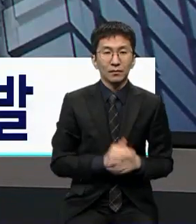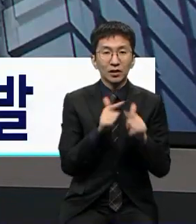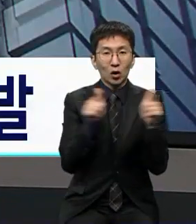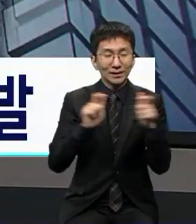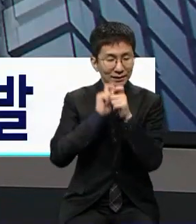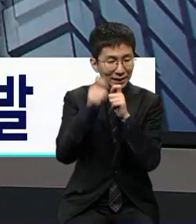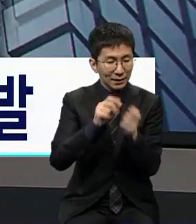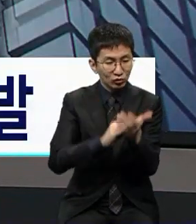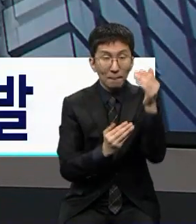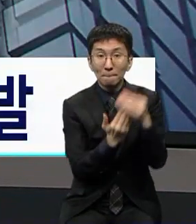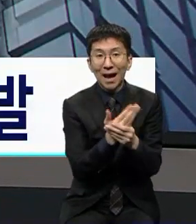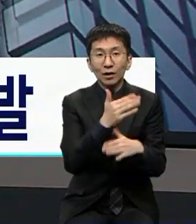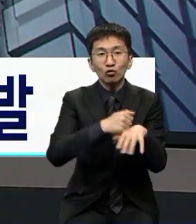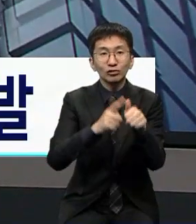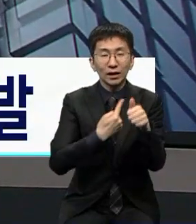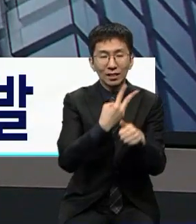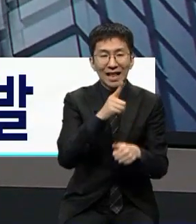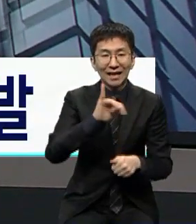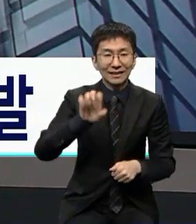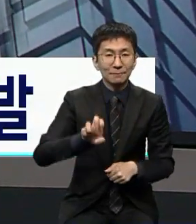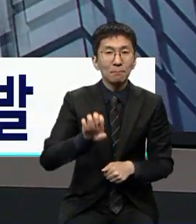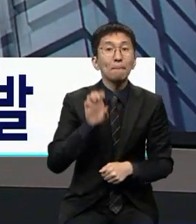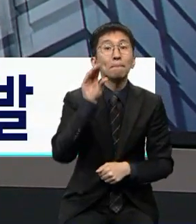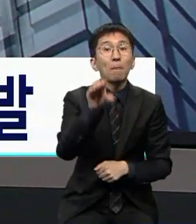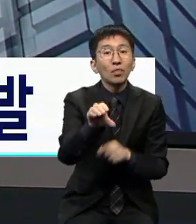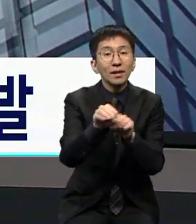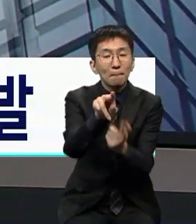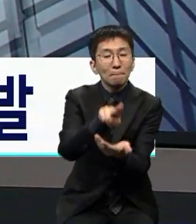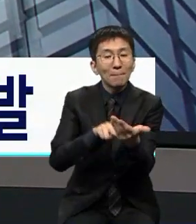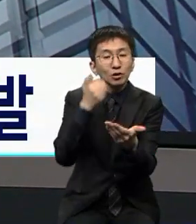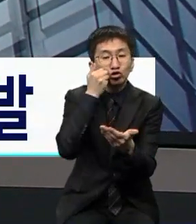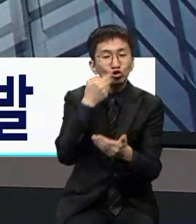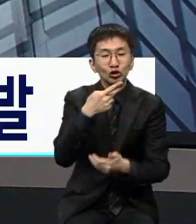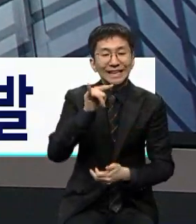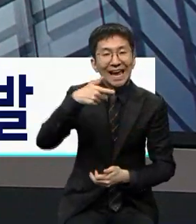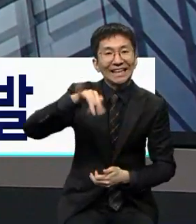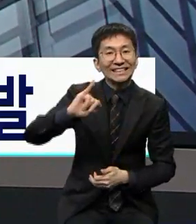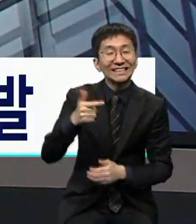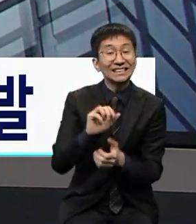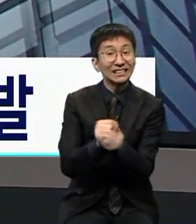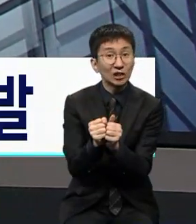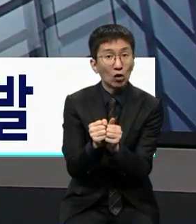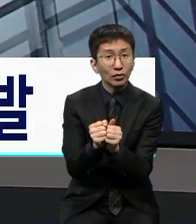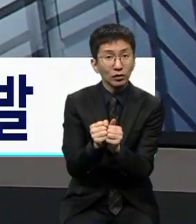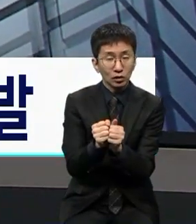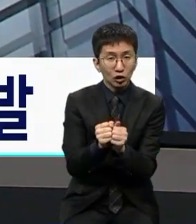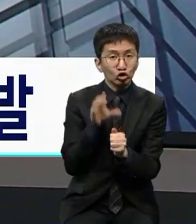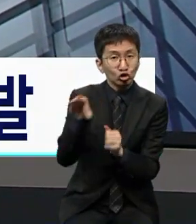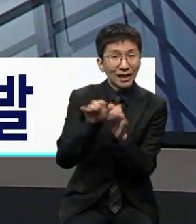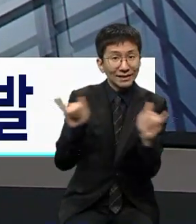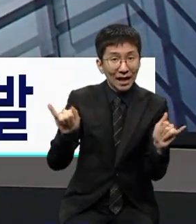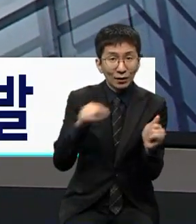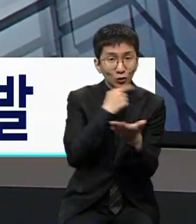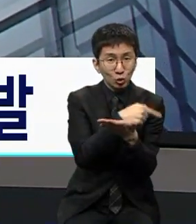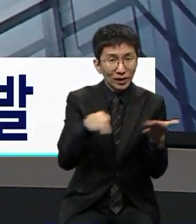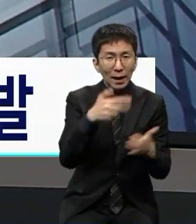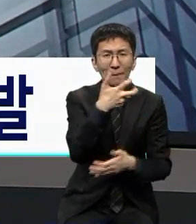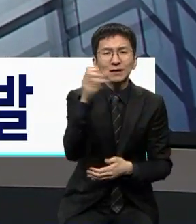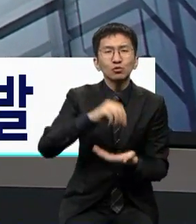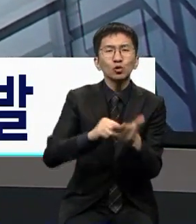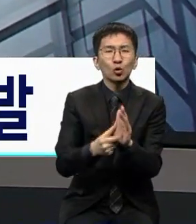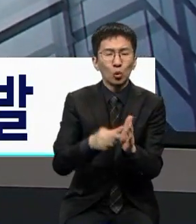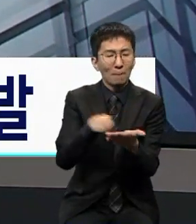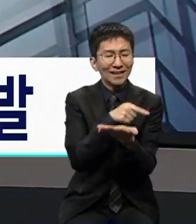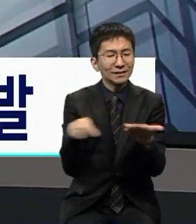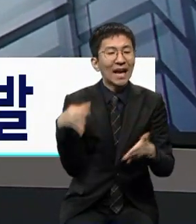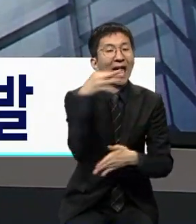대규모 환매 중단 사태를 일으킨 라임 펀드를 판매한 대신증권에 대해 투자자 손해액의 최대 80%까지를